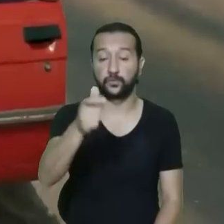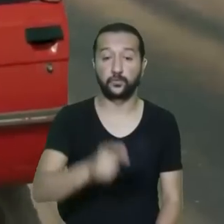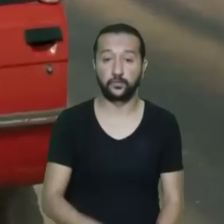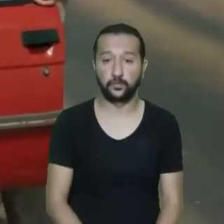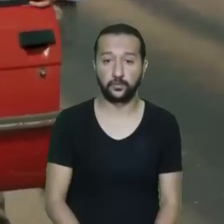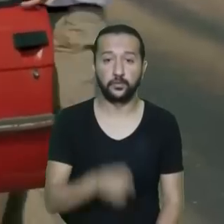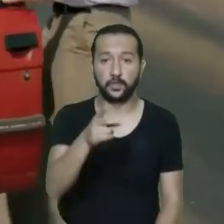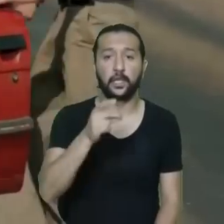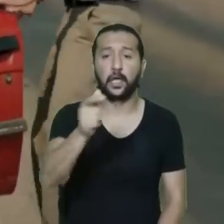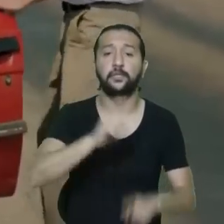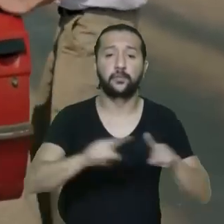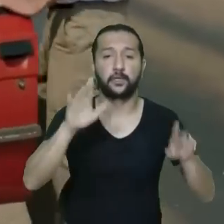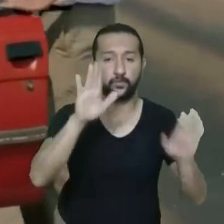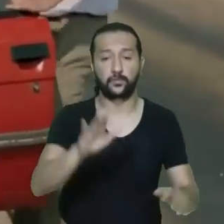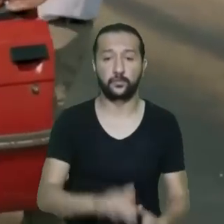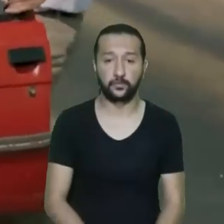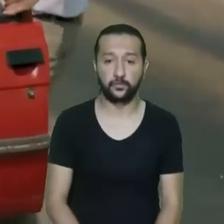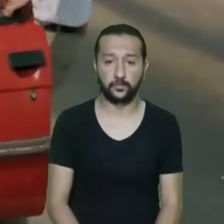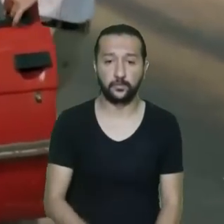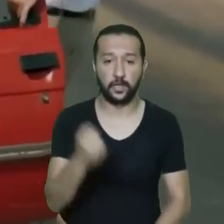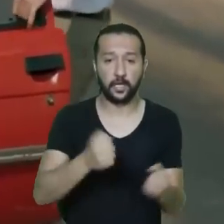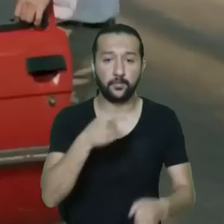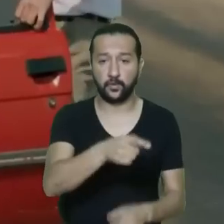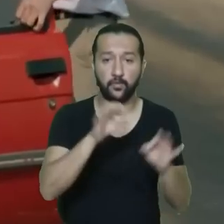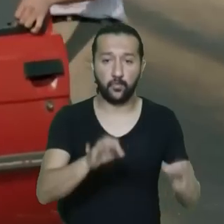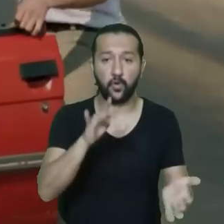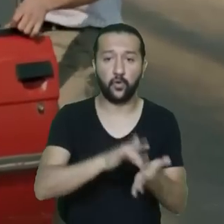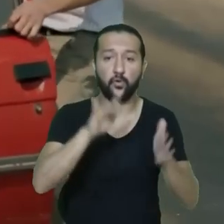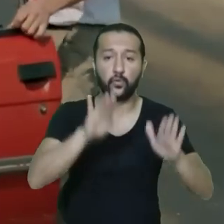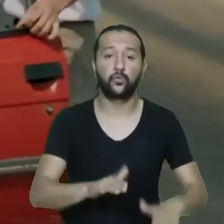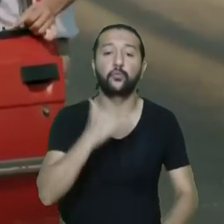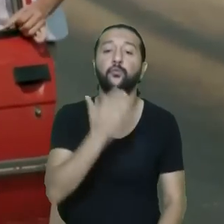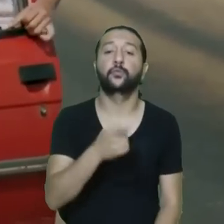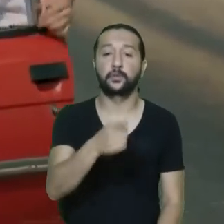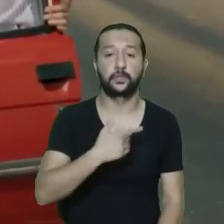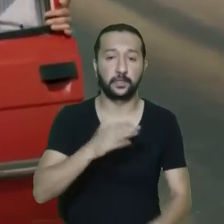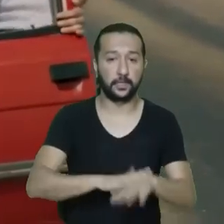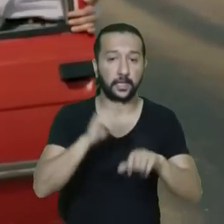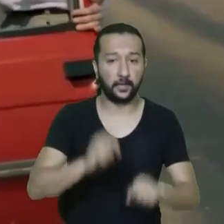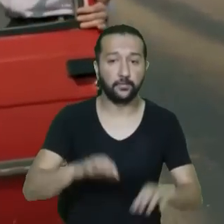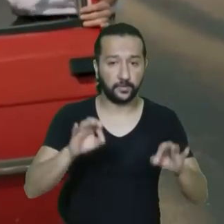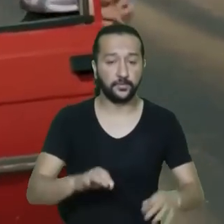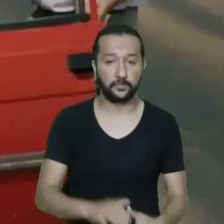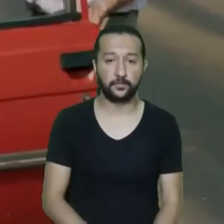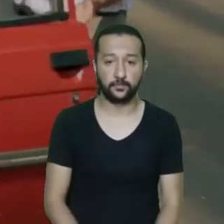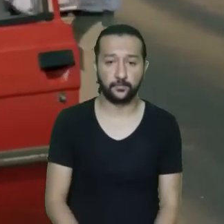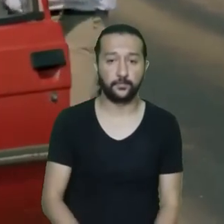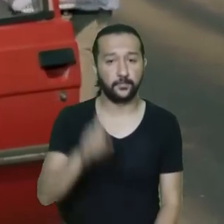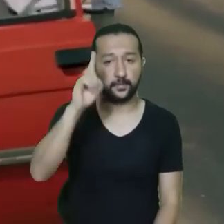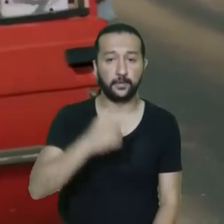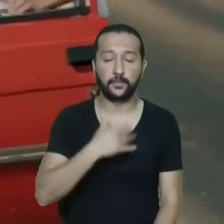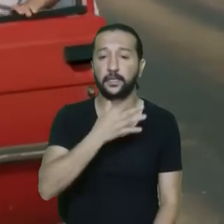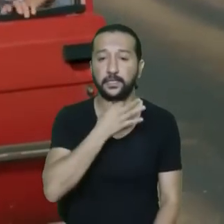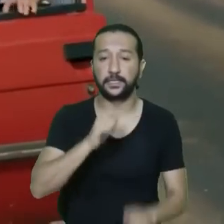Kaçma lan, kaçma. Bu arabanın böyle ortada durmaması lazım. Ben ne yapacağım şimdi ya? Allah'ım